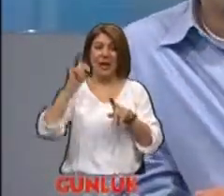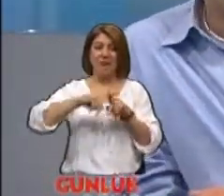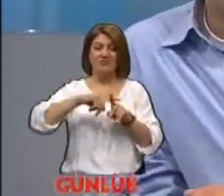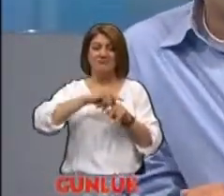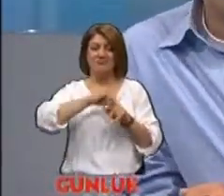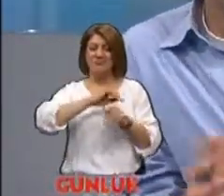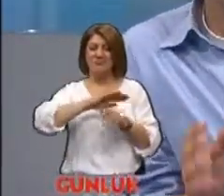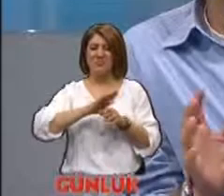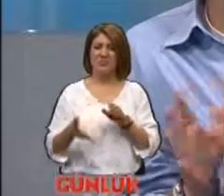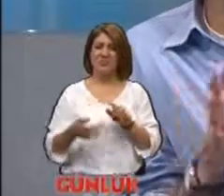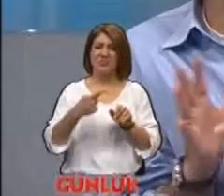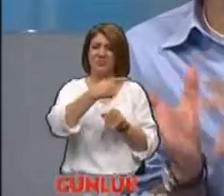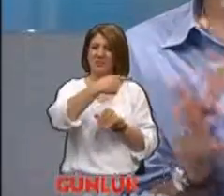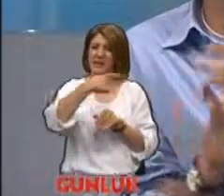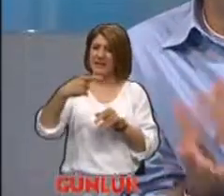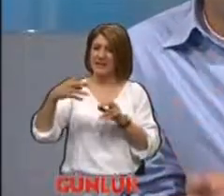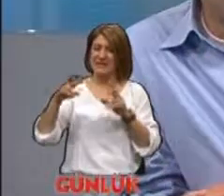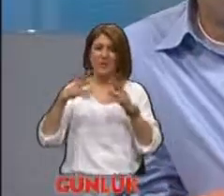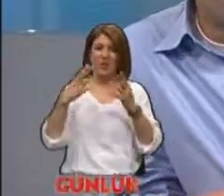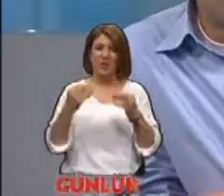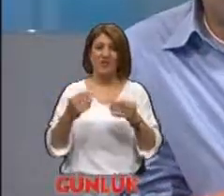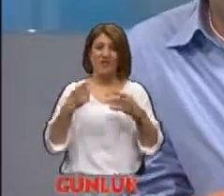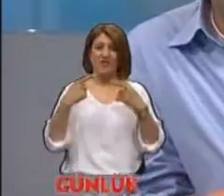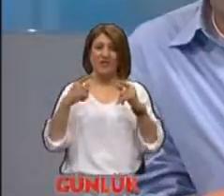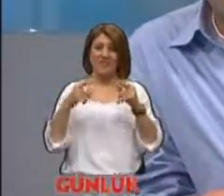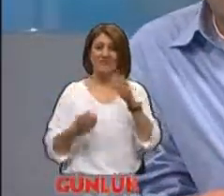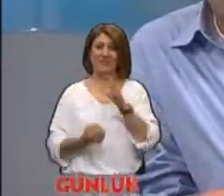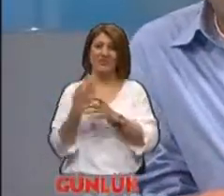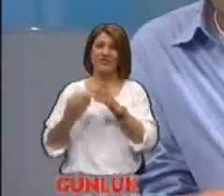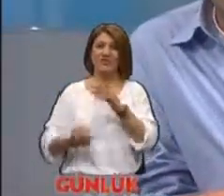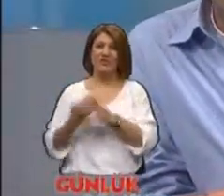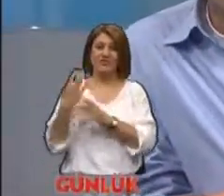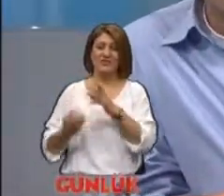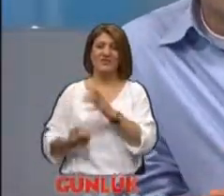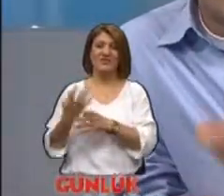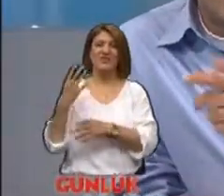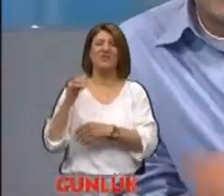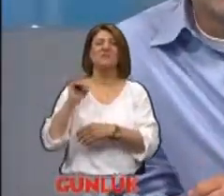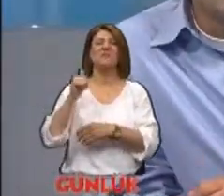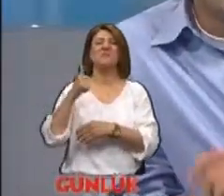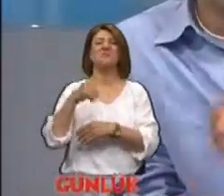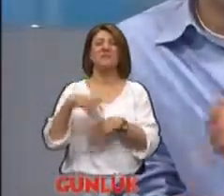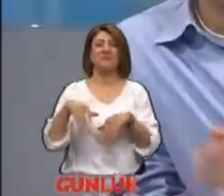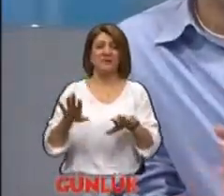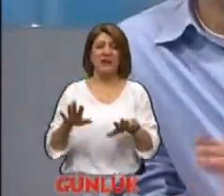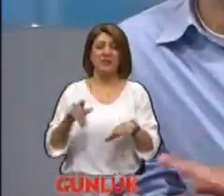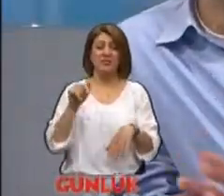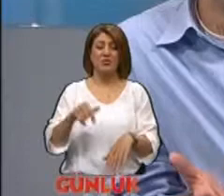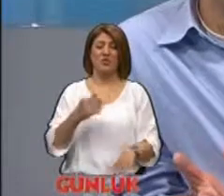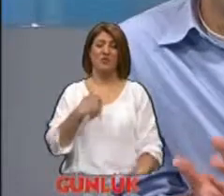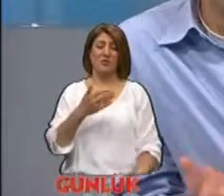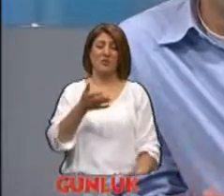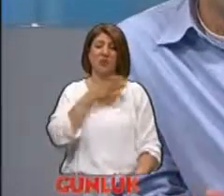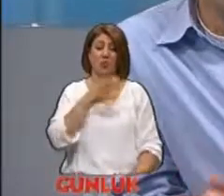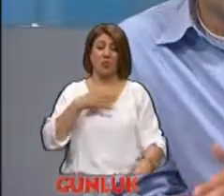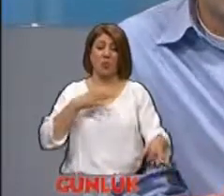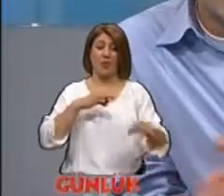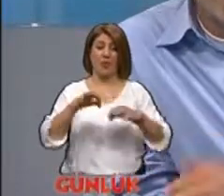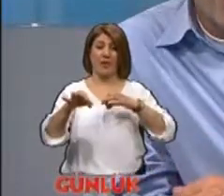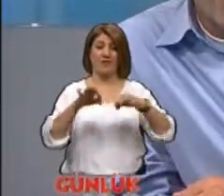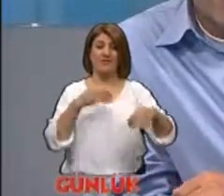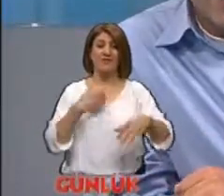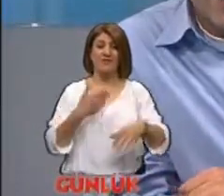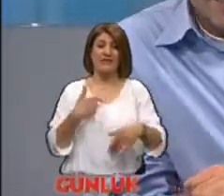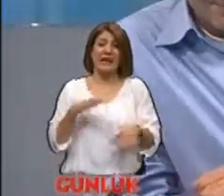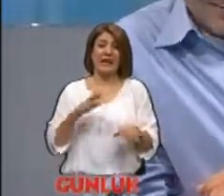haber. Allah Allah. Hani bir şeyleri çözüyorlar, parlak buluşlar yapıyorlar ya. O kadar da değiller diyorsun yani. Yani şimdi bak, bunu ben bile biliyorum. Hiç mühendislikle alakam yok.